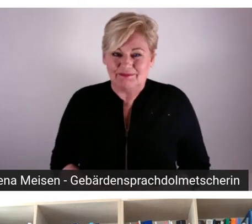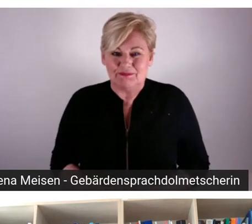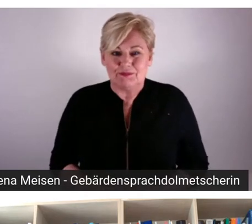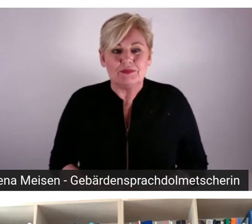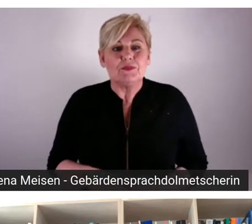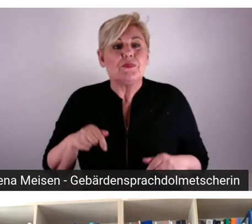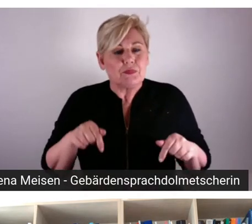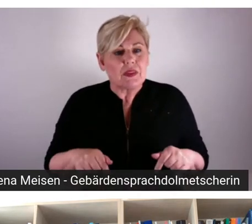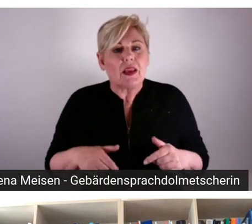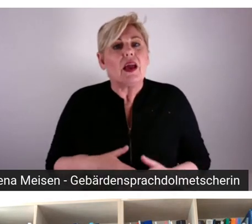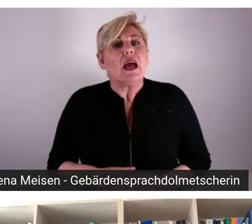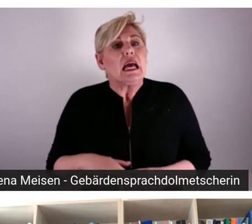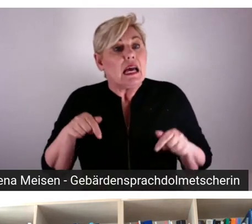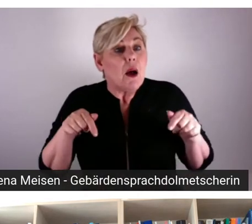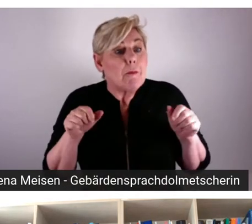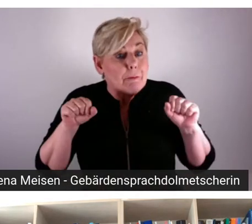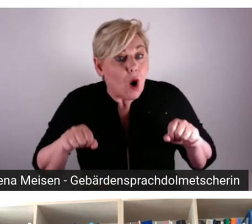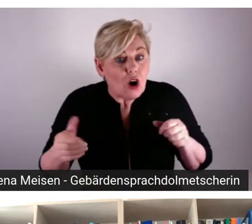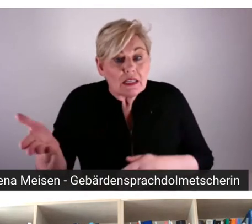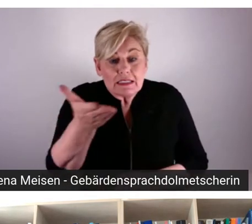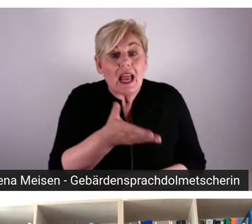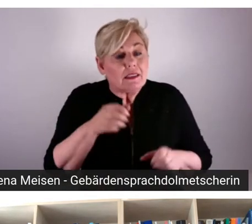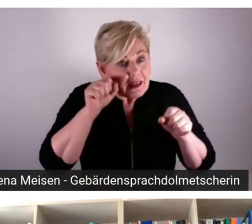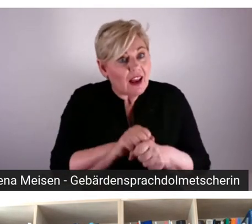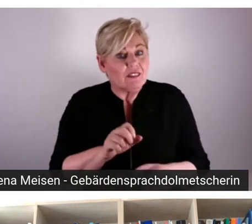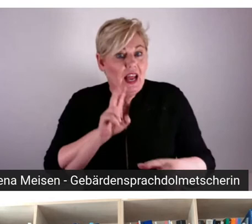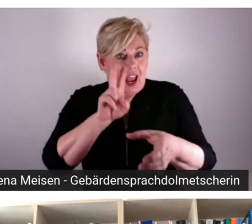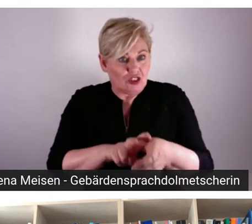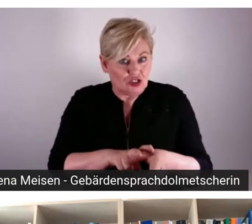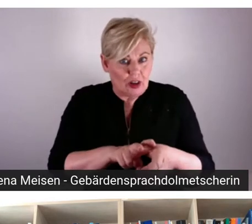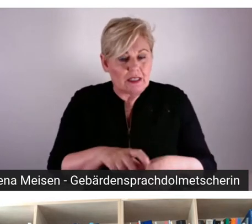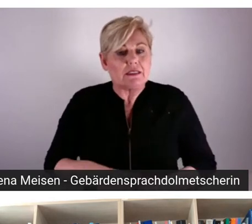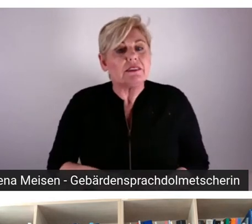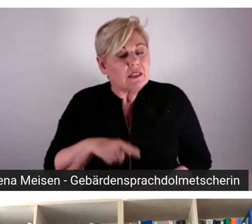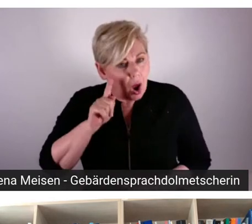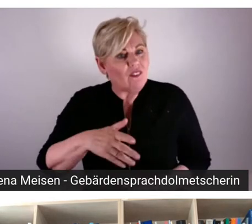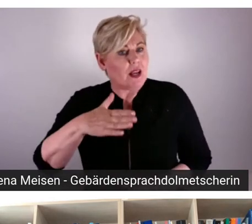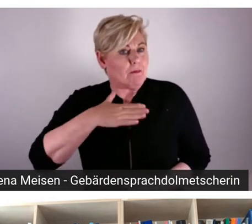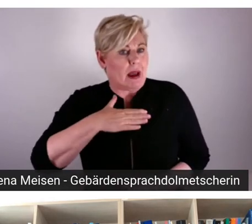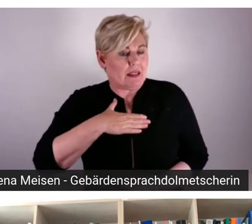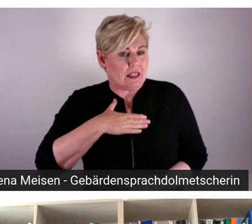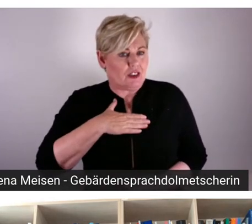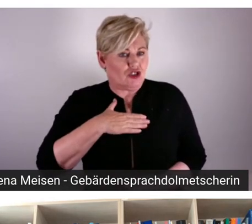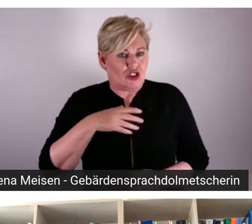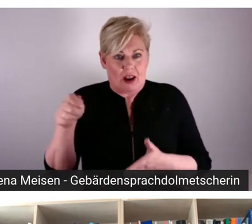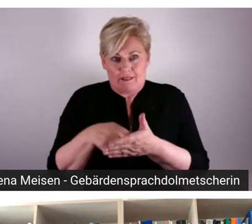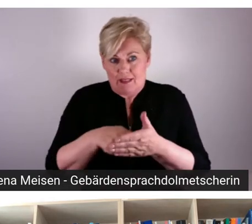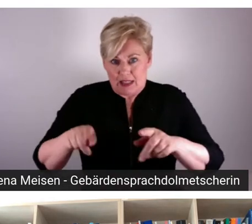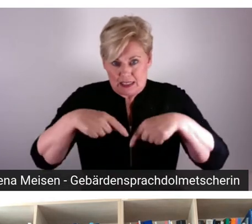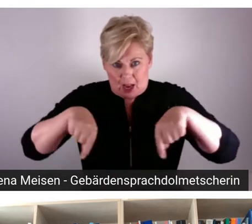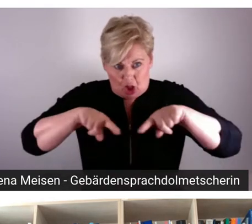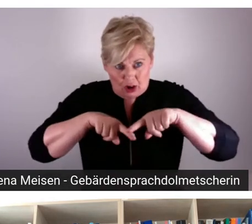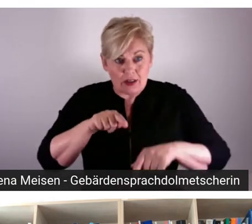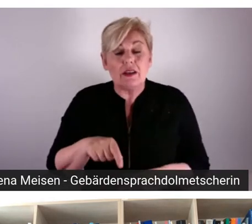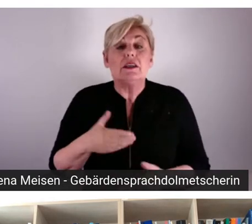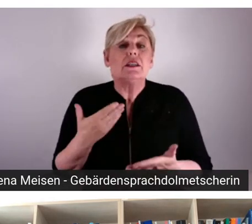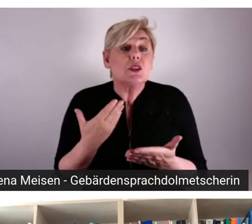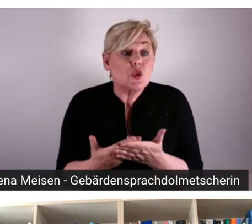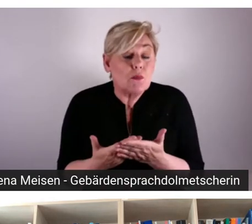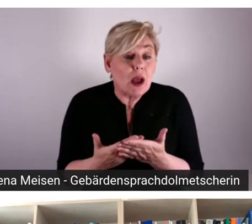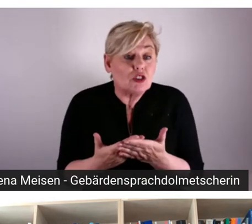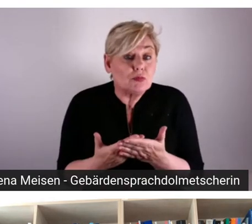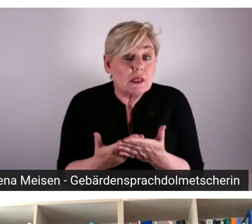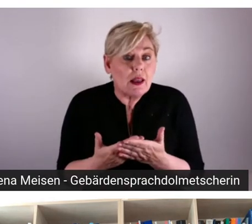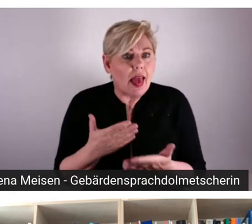kommunizieren. Sie haben die Möglichkeit, wieder einschalten zu können zu einem weiteren paritätischen Wahlsalon. Zum Beispiel leicht